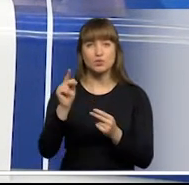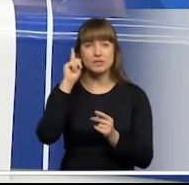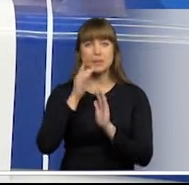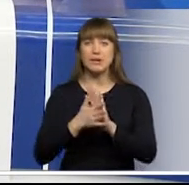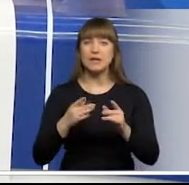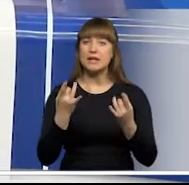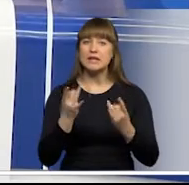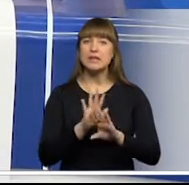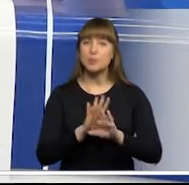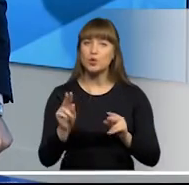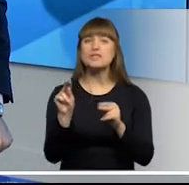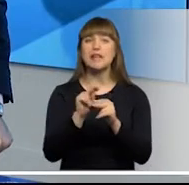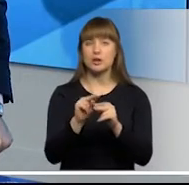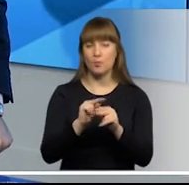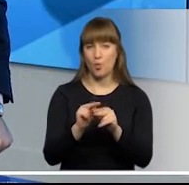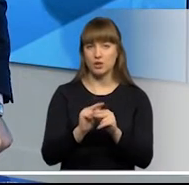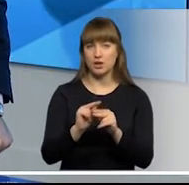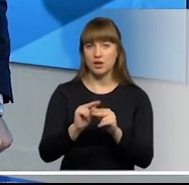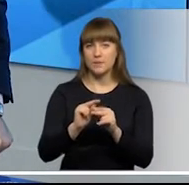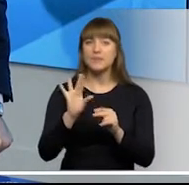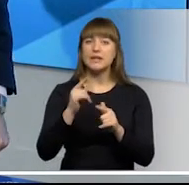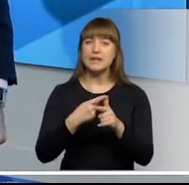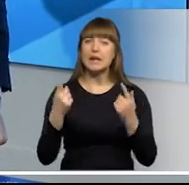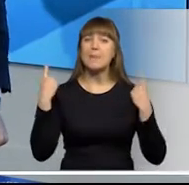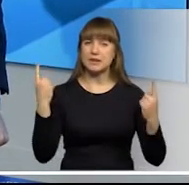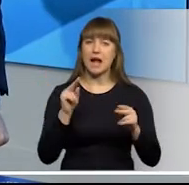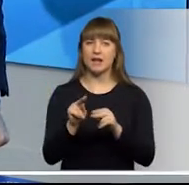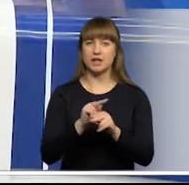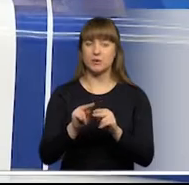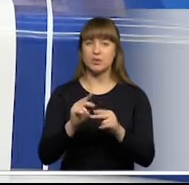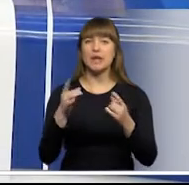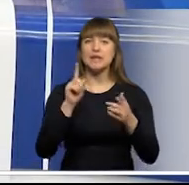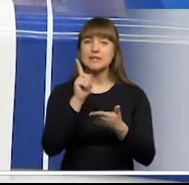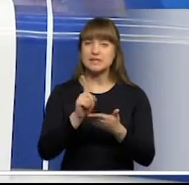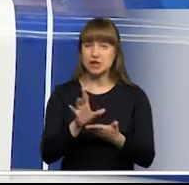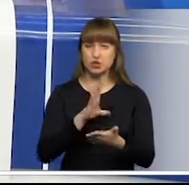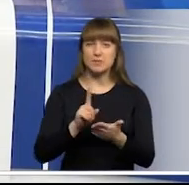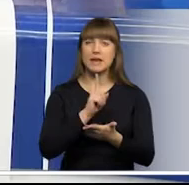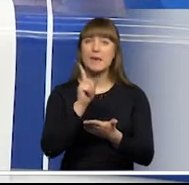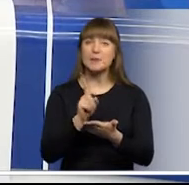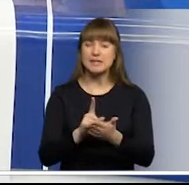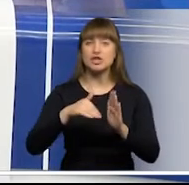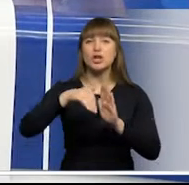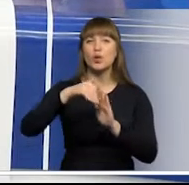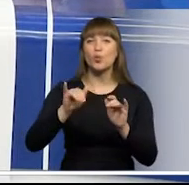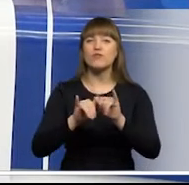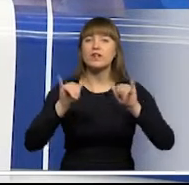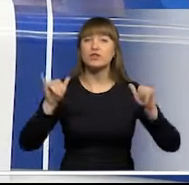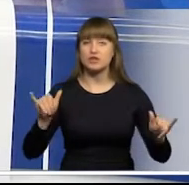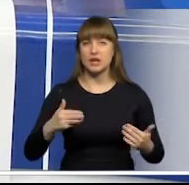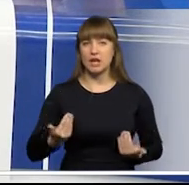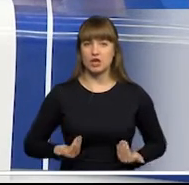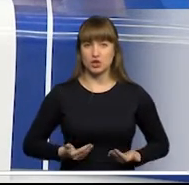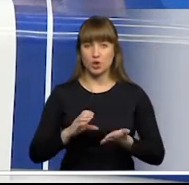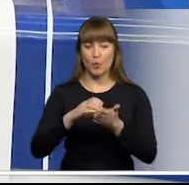просто ремонт косметический или капитальный ремонт. Здесь должно быть обязательно увеличение жилой площади